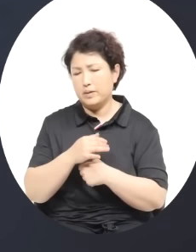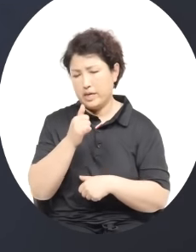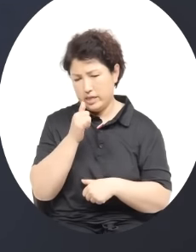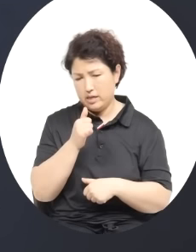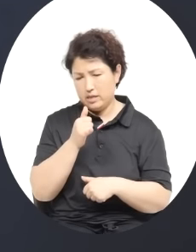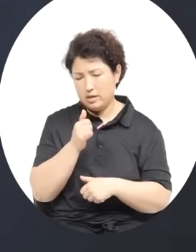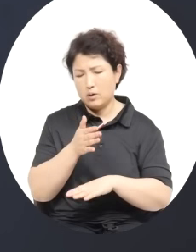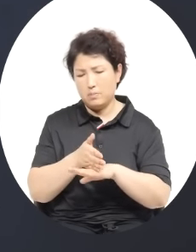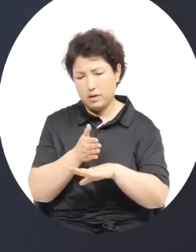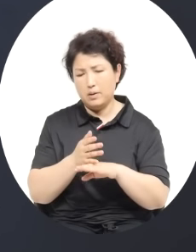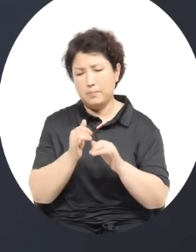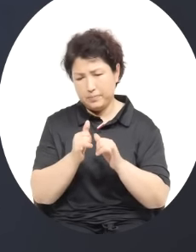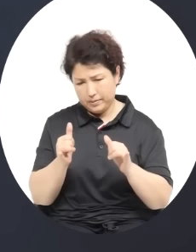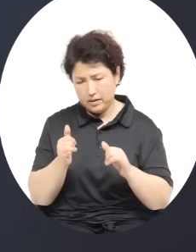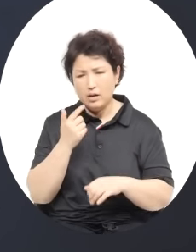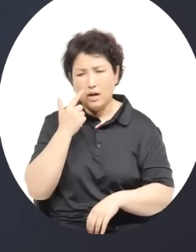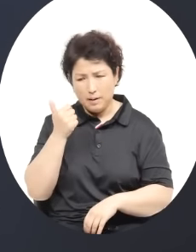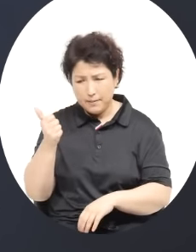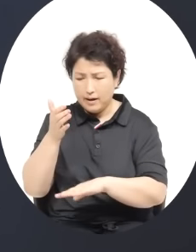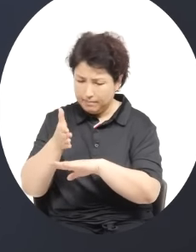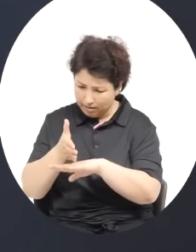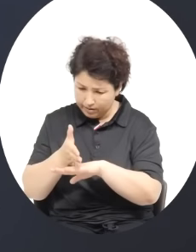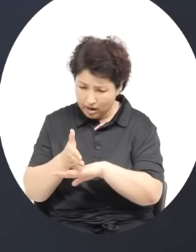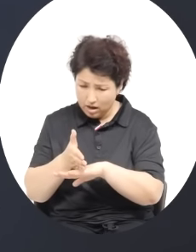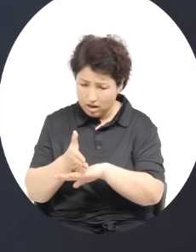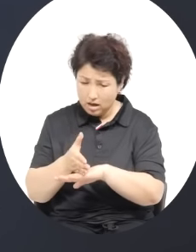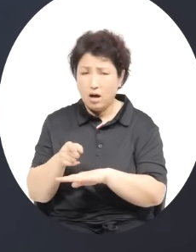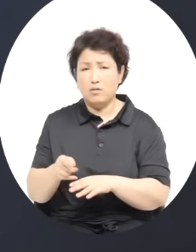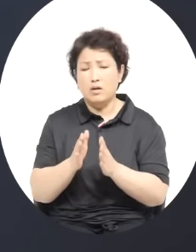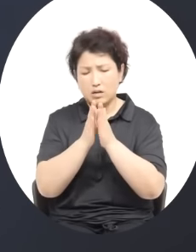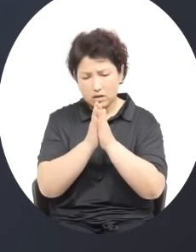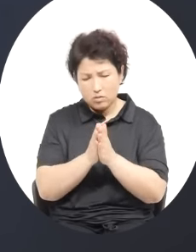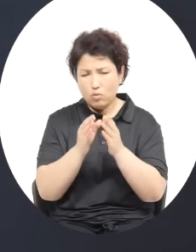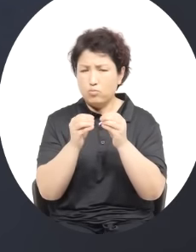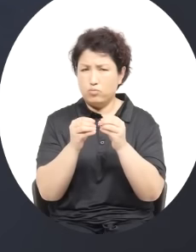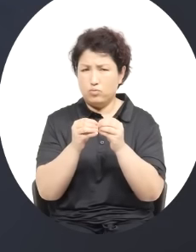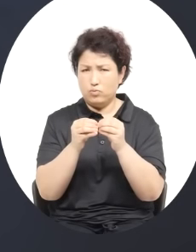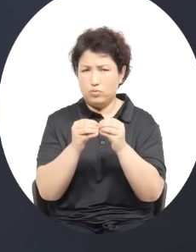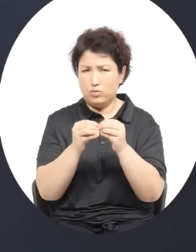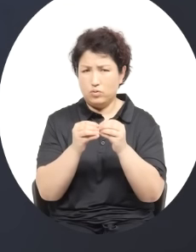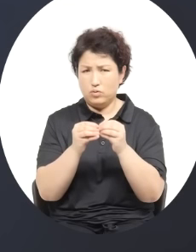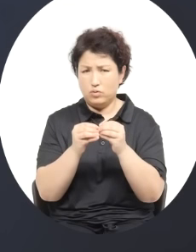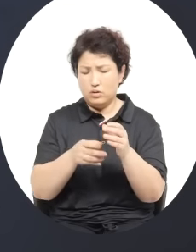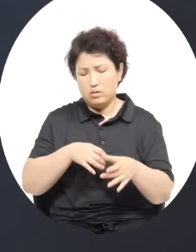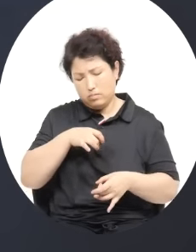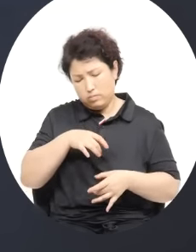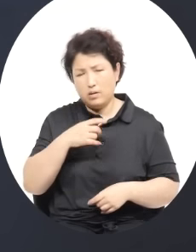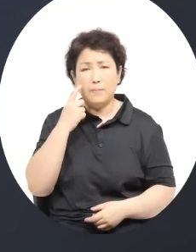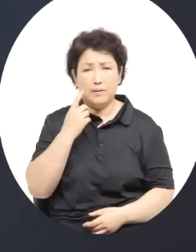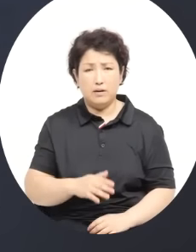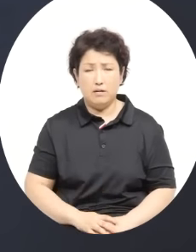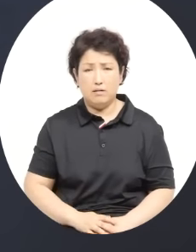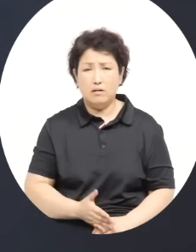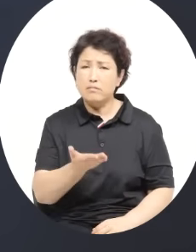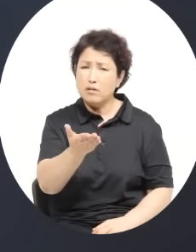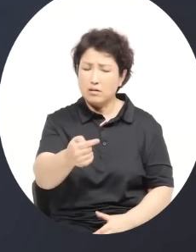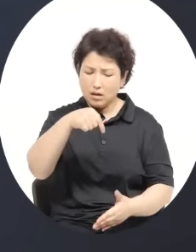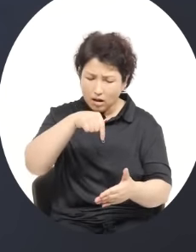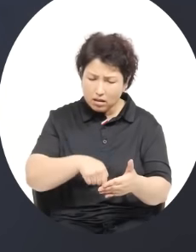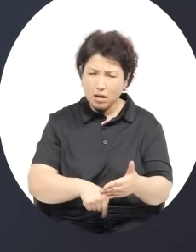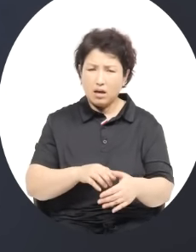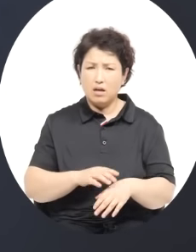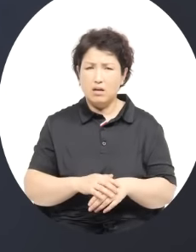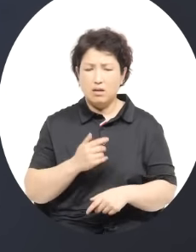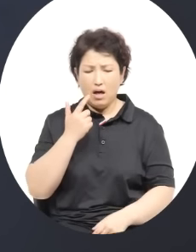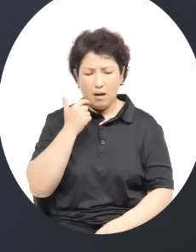주신 분이다. 감사합니다 아버님. 이렇게 자꾸 절을 한번 해보세요. 그래서 자기